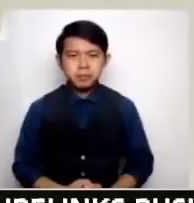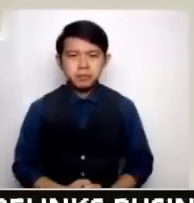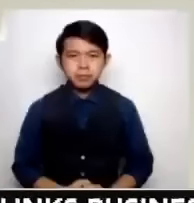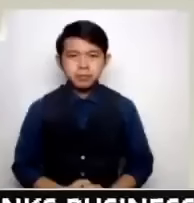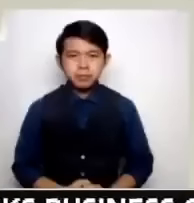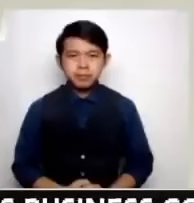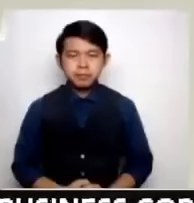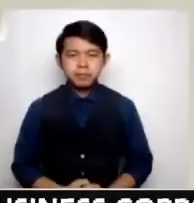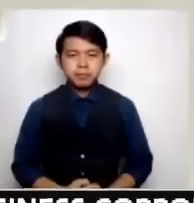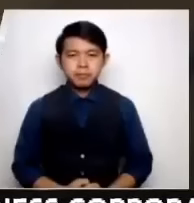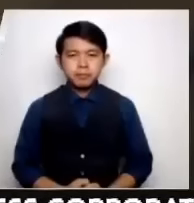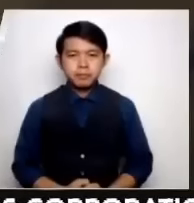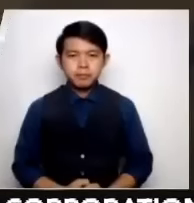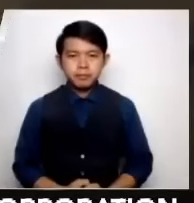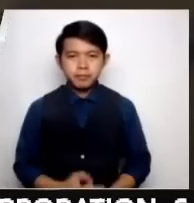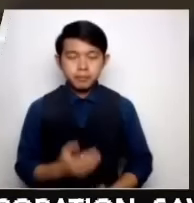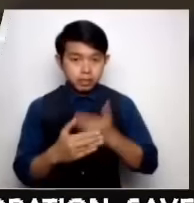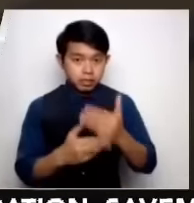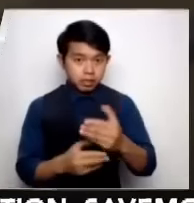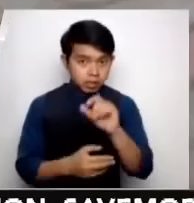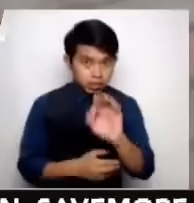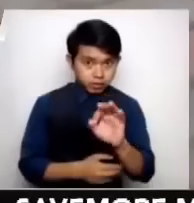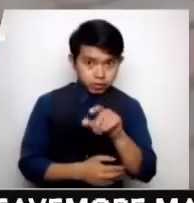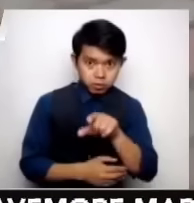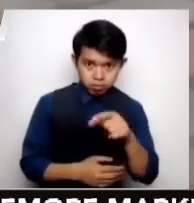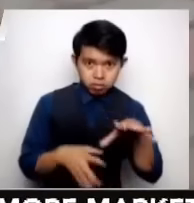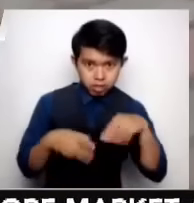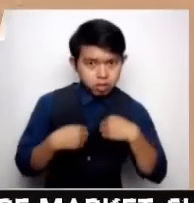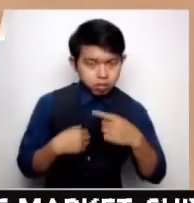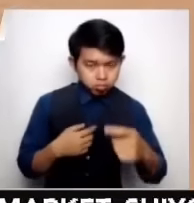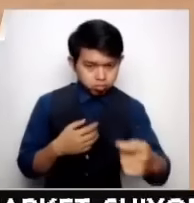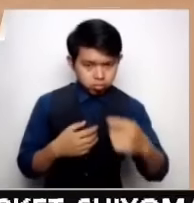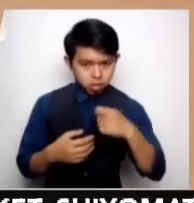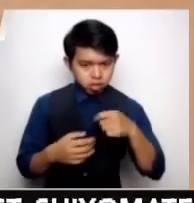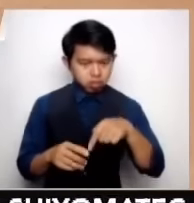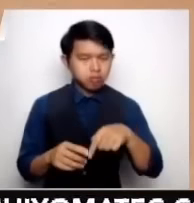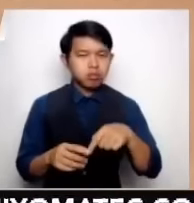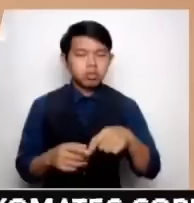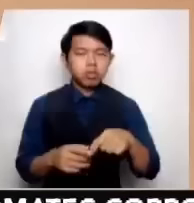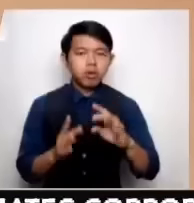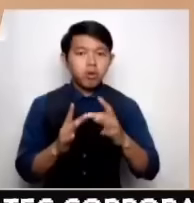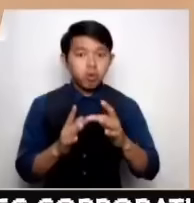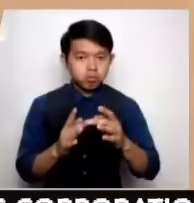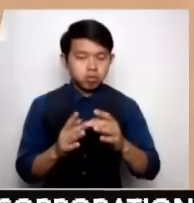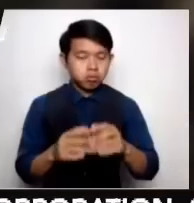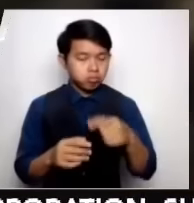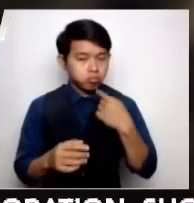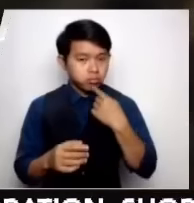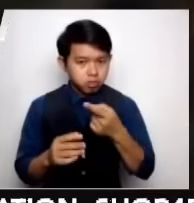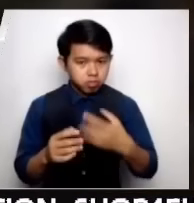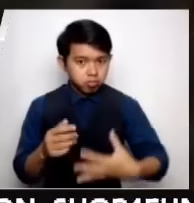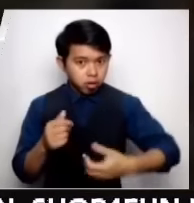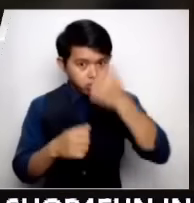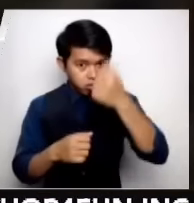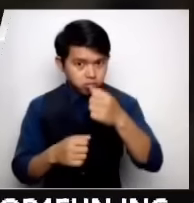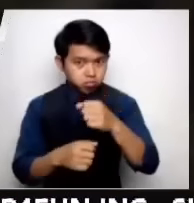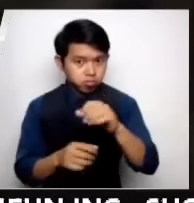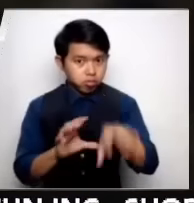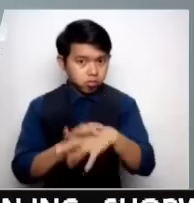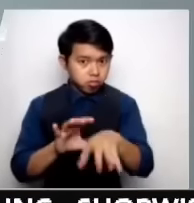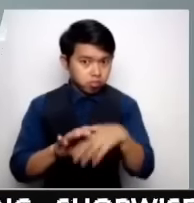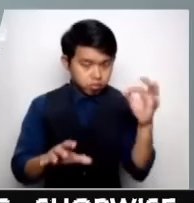Kung nakatanggap ka ng mensahe mula sa lehitimong message thread ng kilalang e-wallet platforms na nagsasabing nanalo ka sa raffle at may link na dapat i-click para mag-claim ang